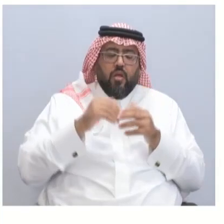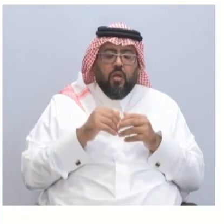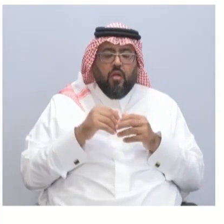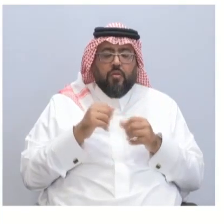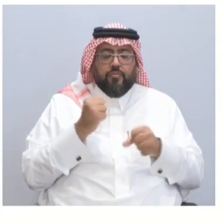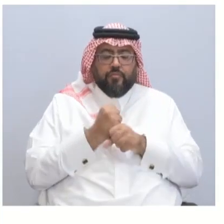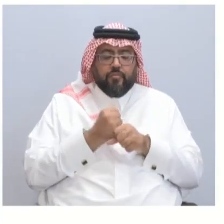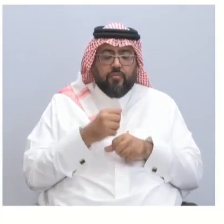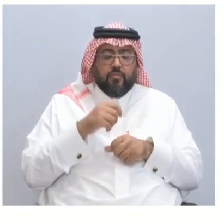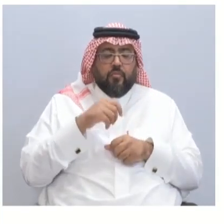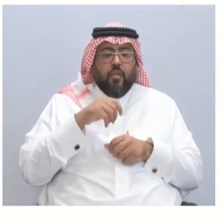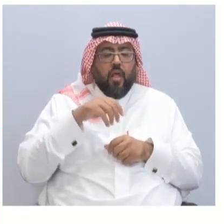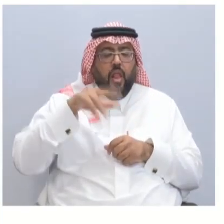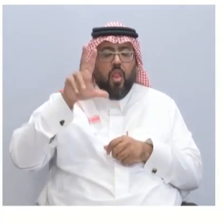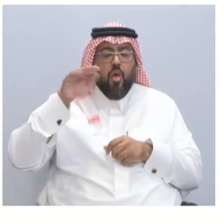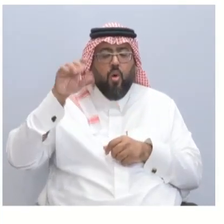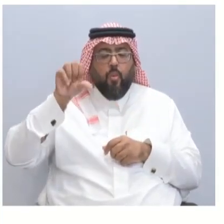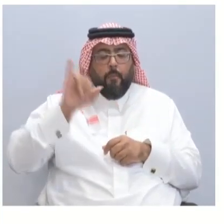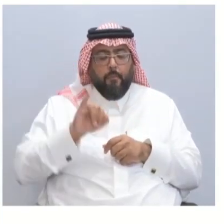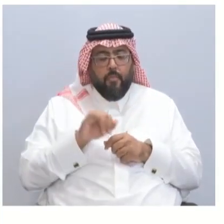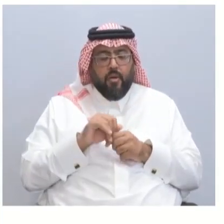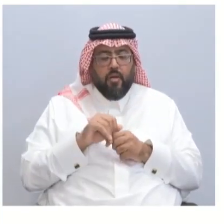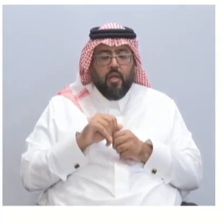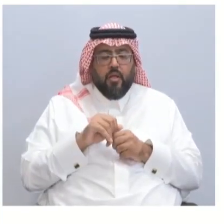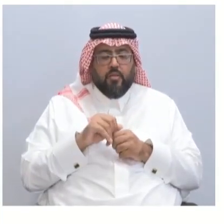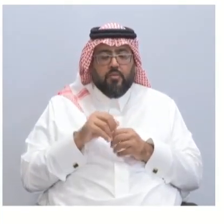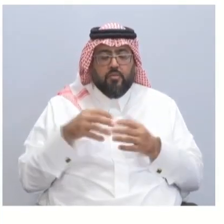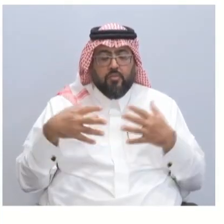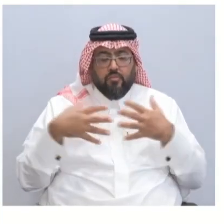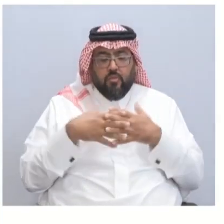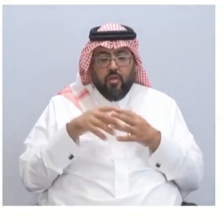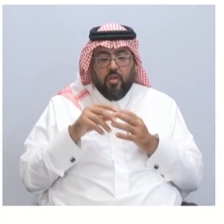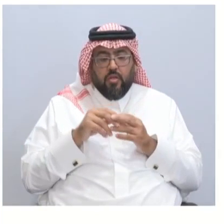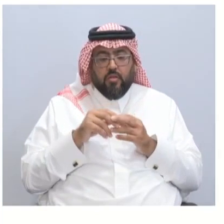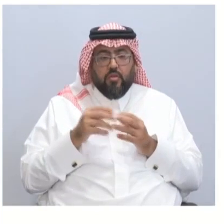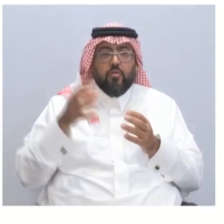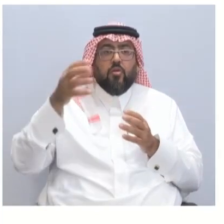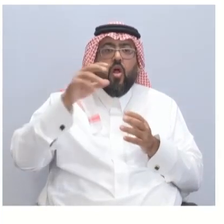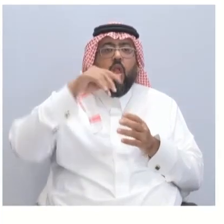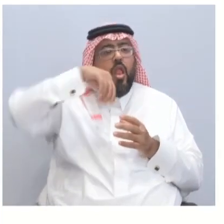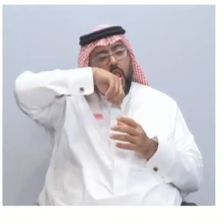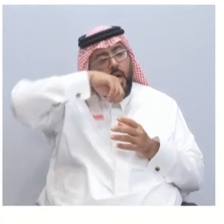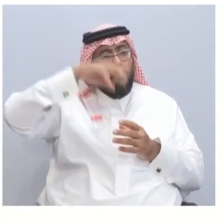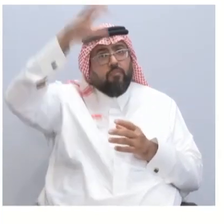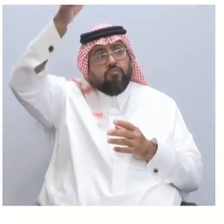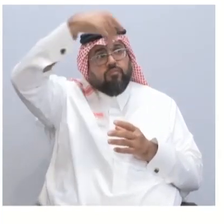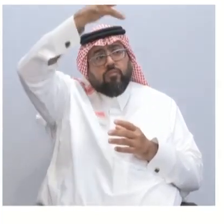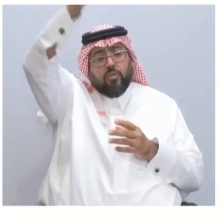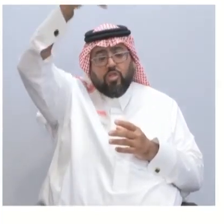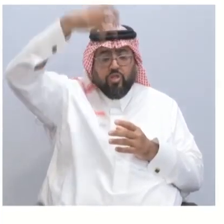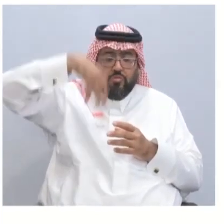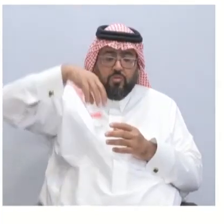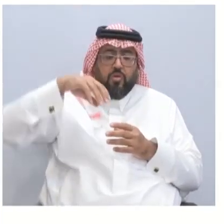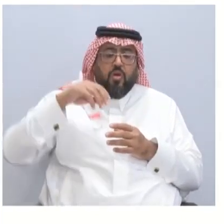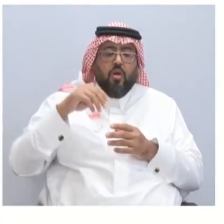استهلاك اللحوم وهو مضطر دم التعاون الى استيراد ما يسد الاحتياج